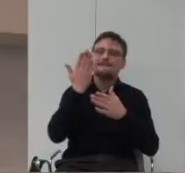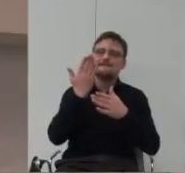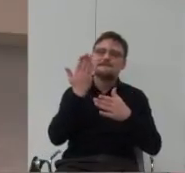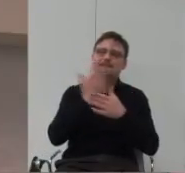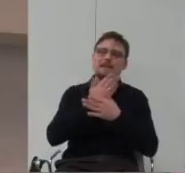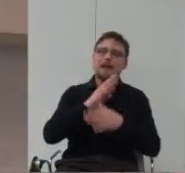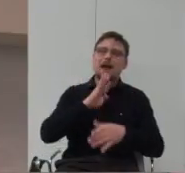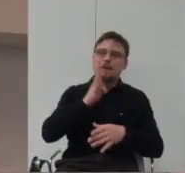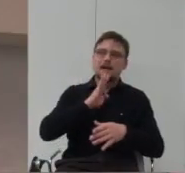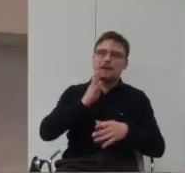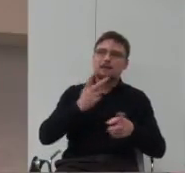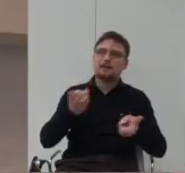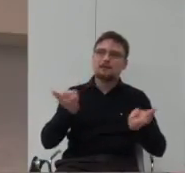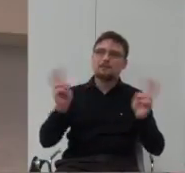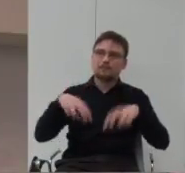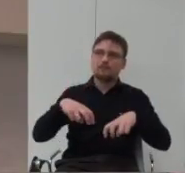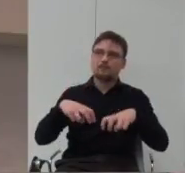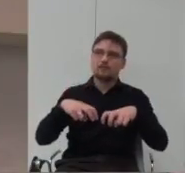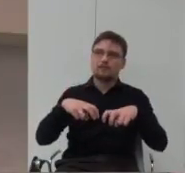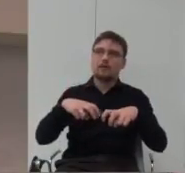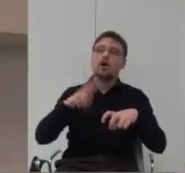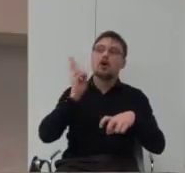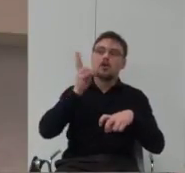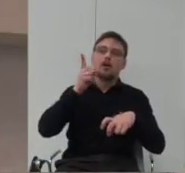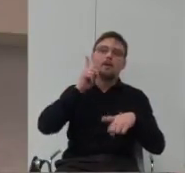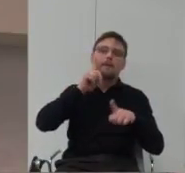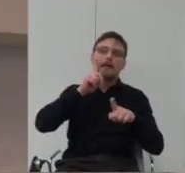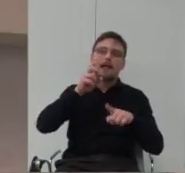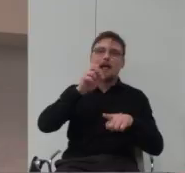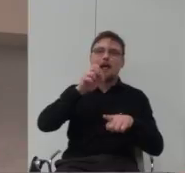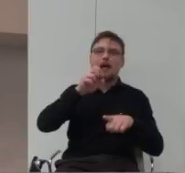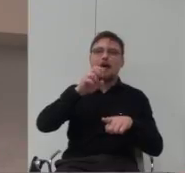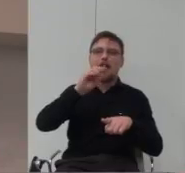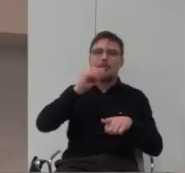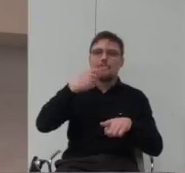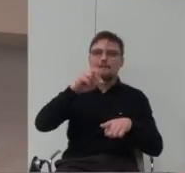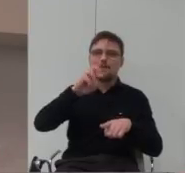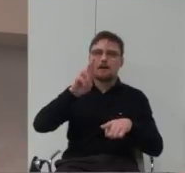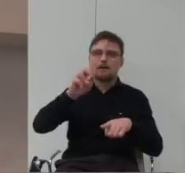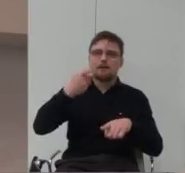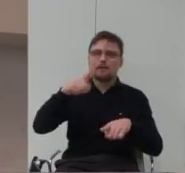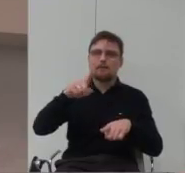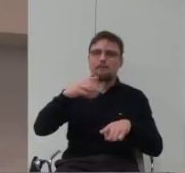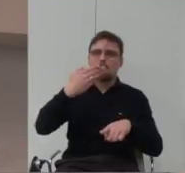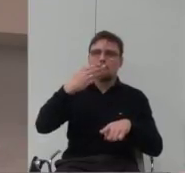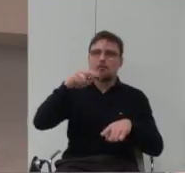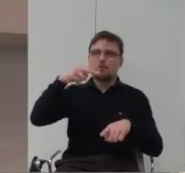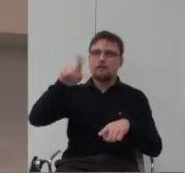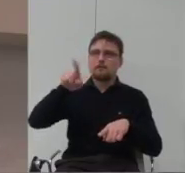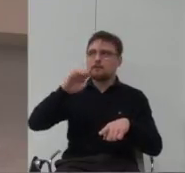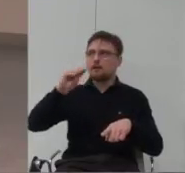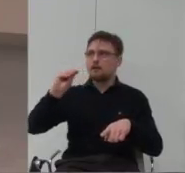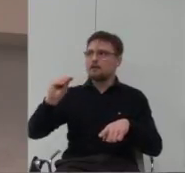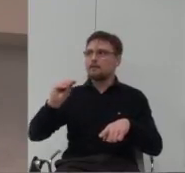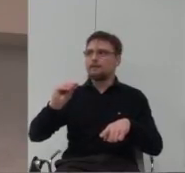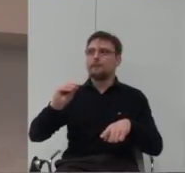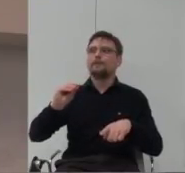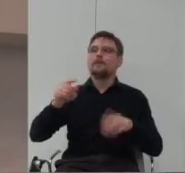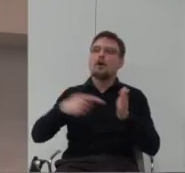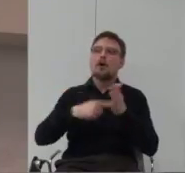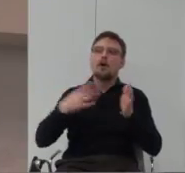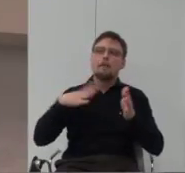takiego think tanku amerykańskiego, już kilka lat dobrych temu, stworzonego przez Edwarda